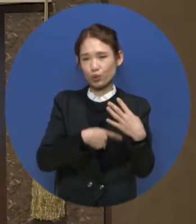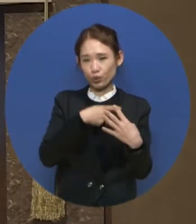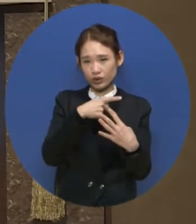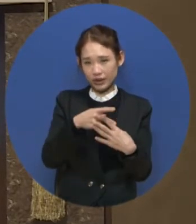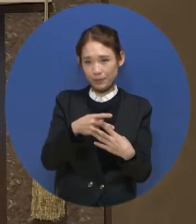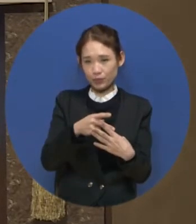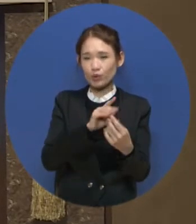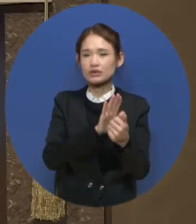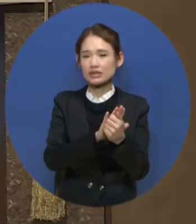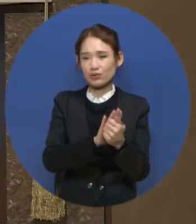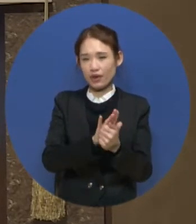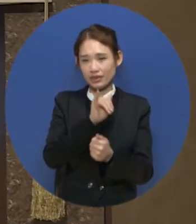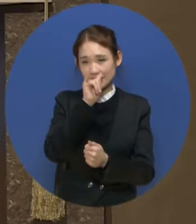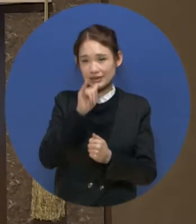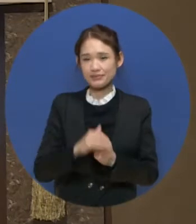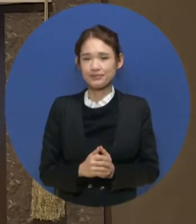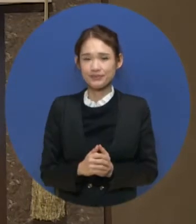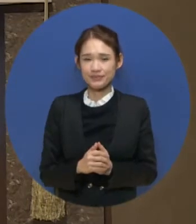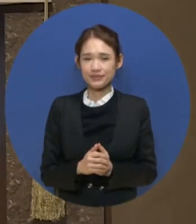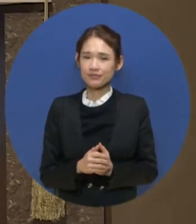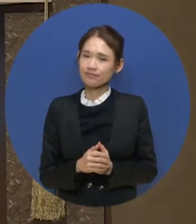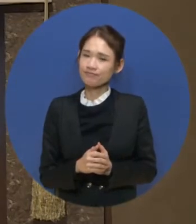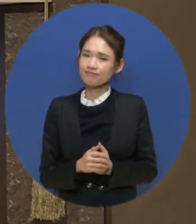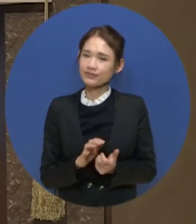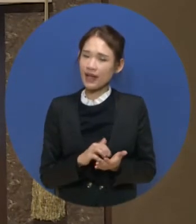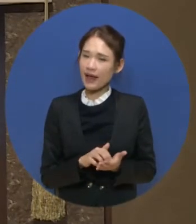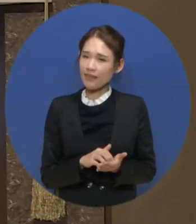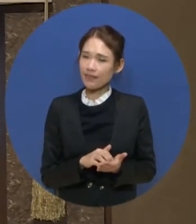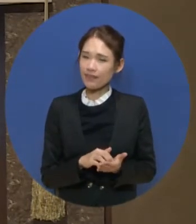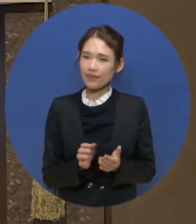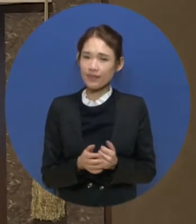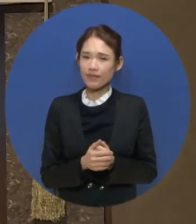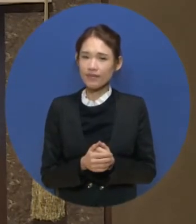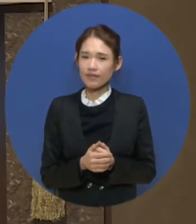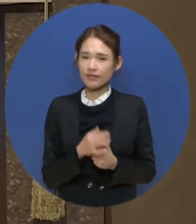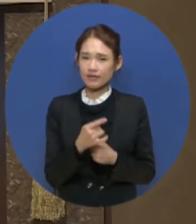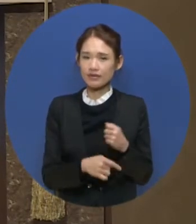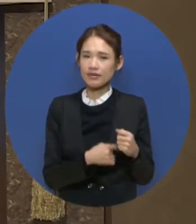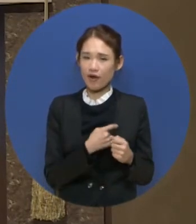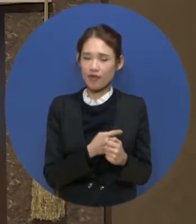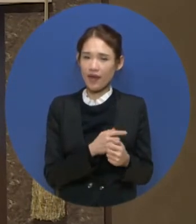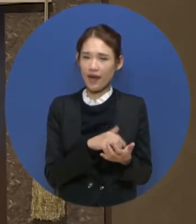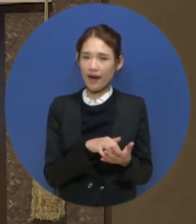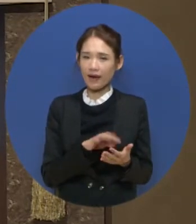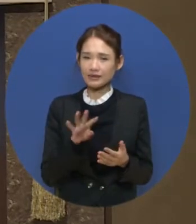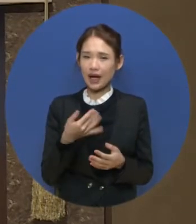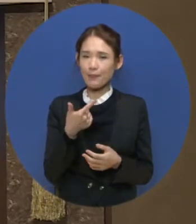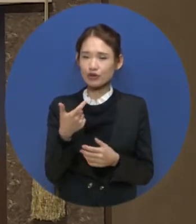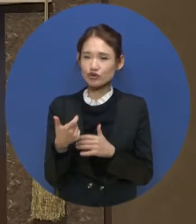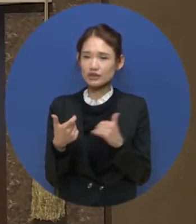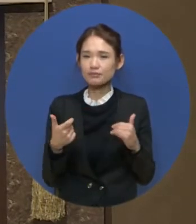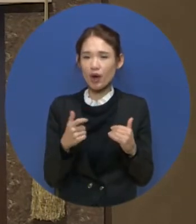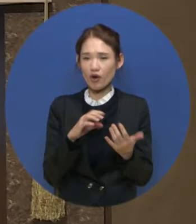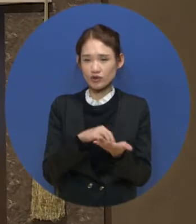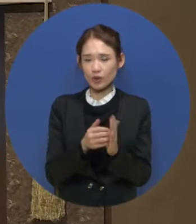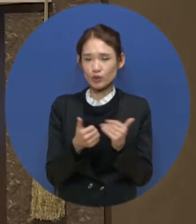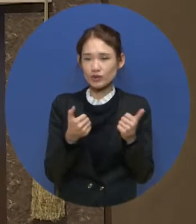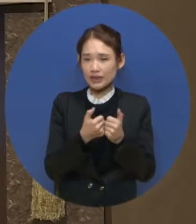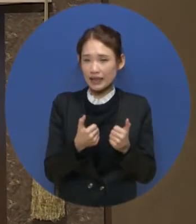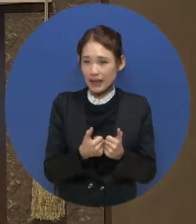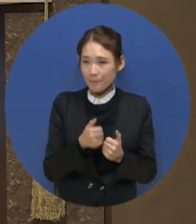저희가 지원을 하고 있습니다. 그래서 한 1년에 한 460명 정도 저희가 상담을